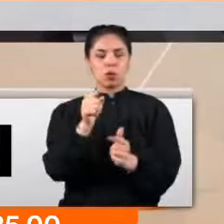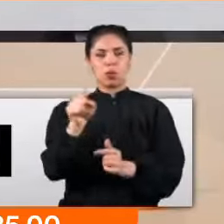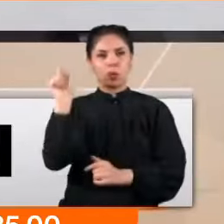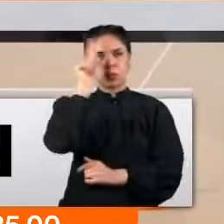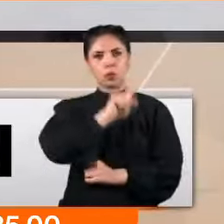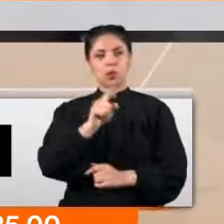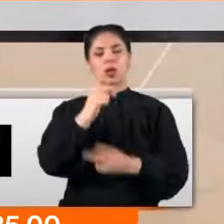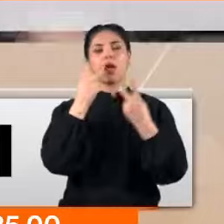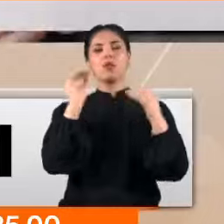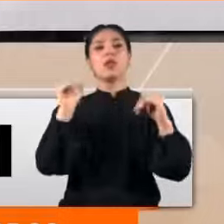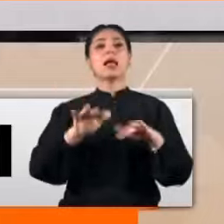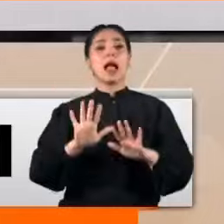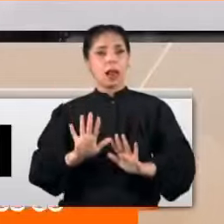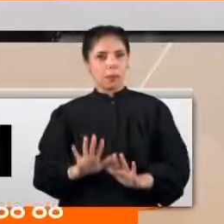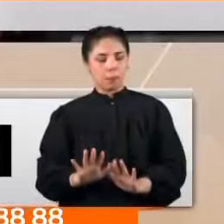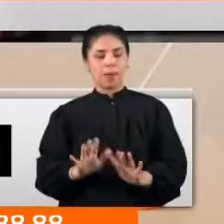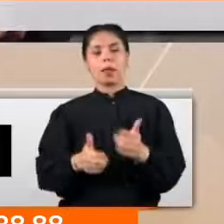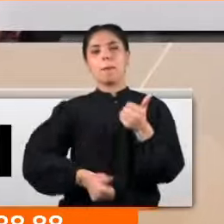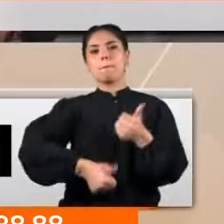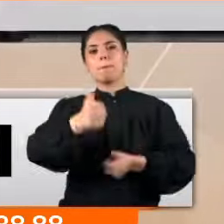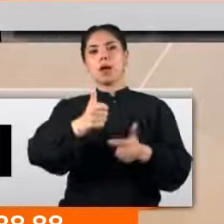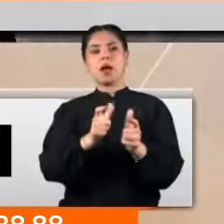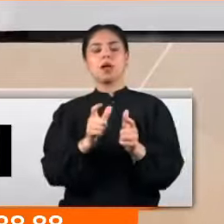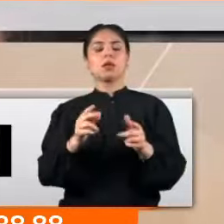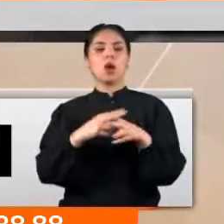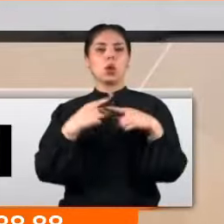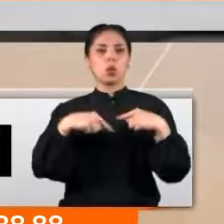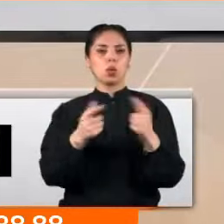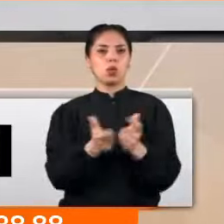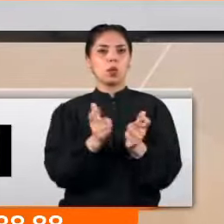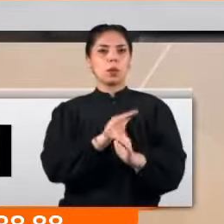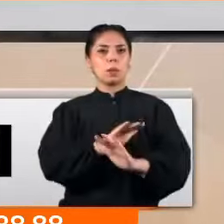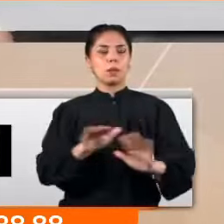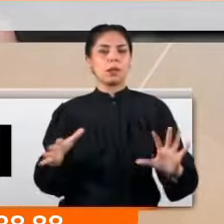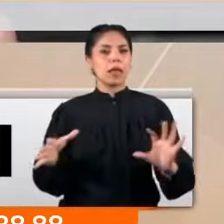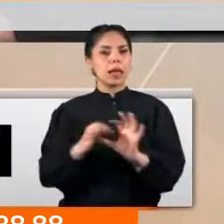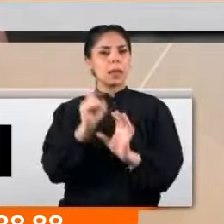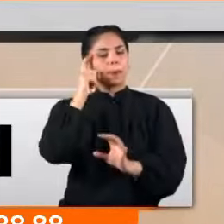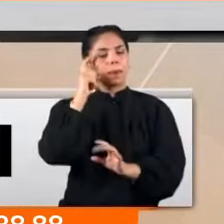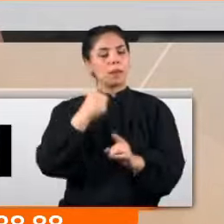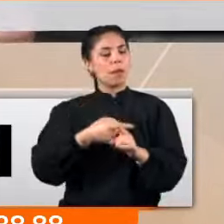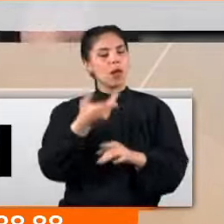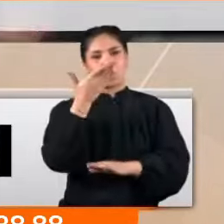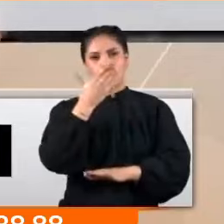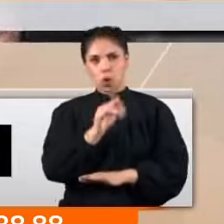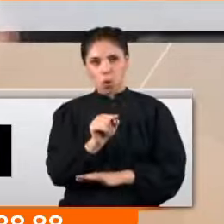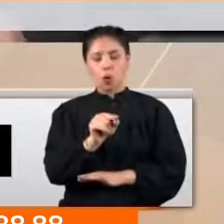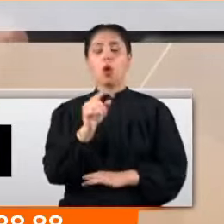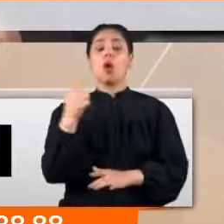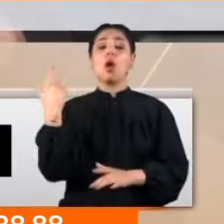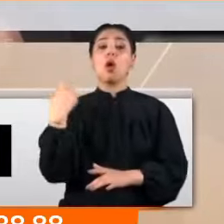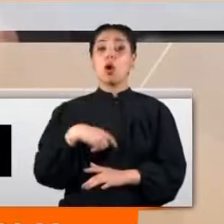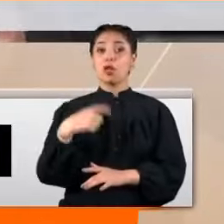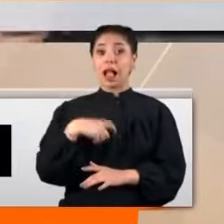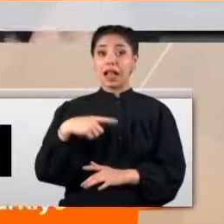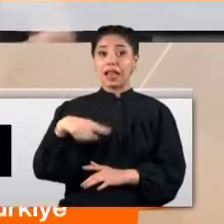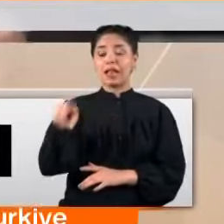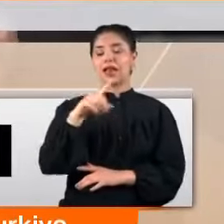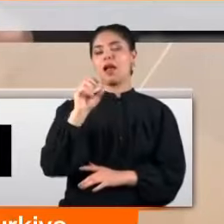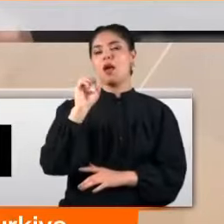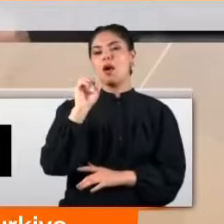bir açıklama gelmedi ki kabine toplantısının bittiğine dair bir bilgilendirme dahi yapılmadı. Bu nedenle özellikle öğretmen adaylarının, on